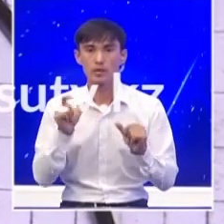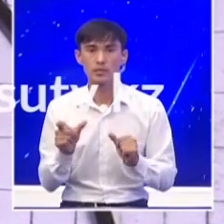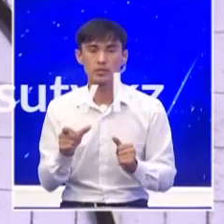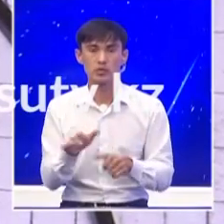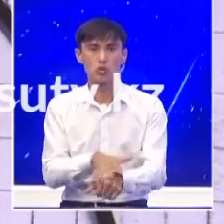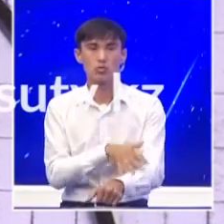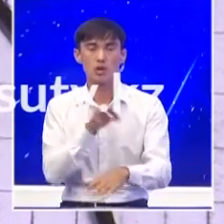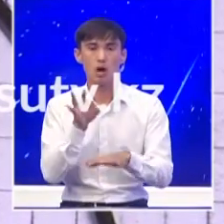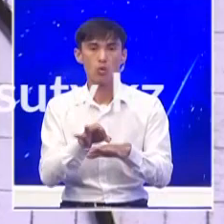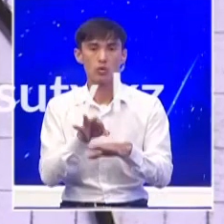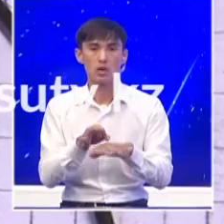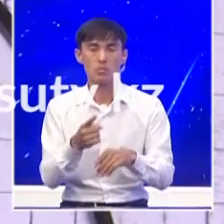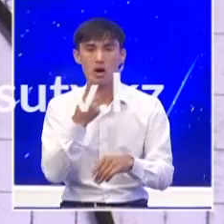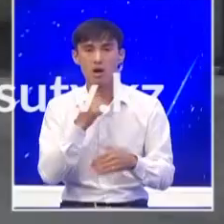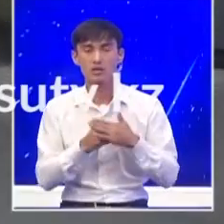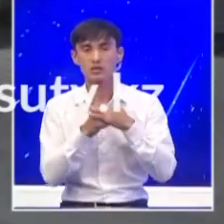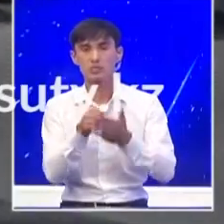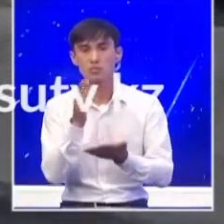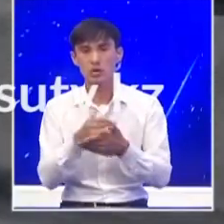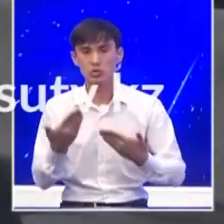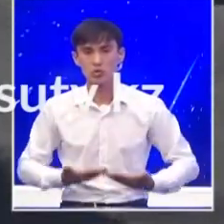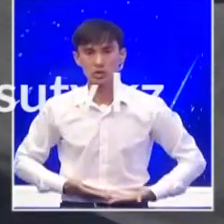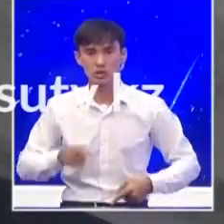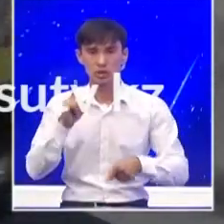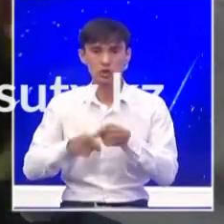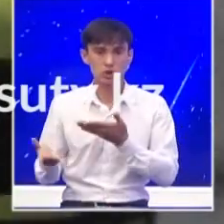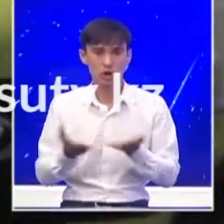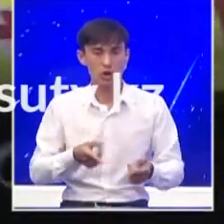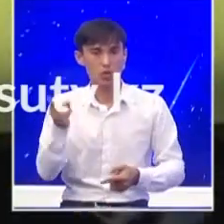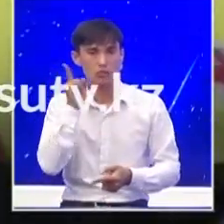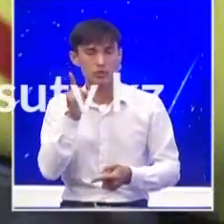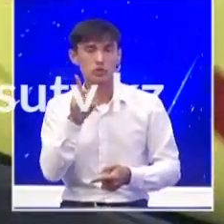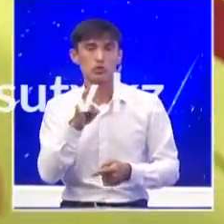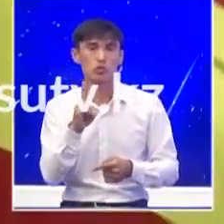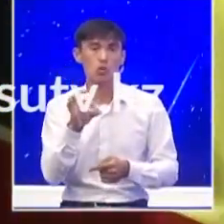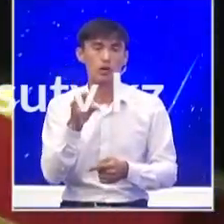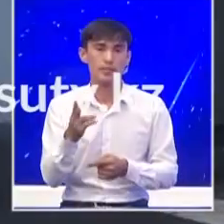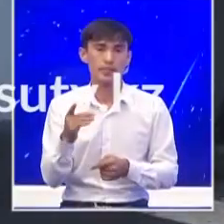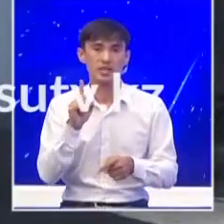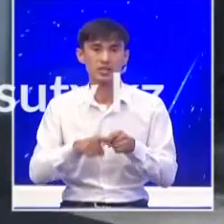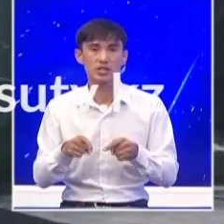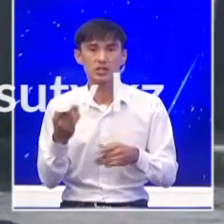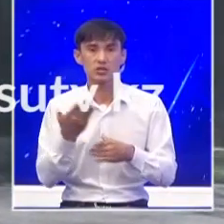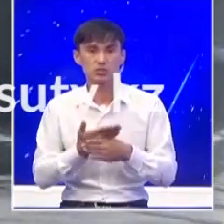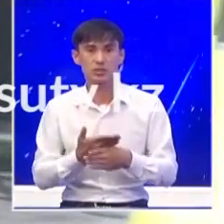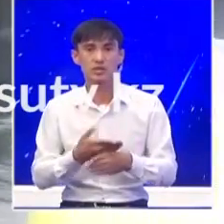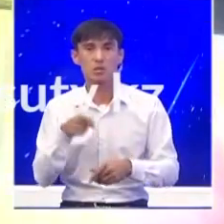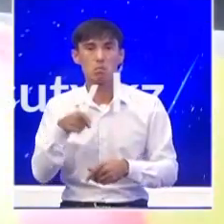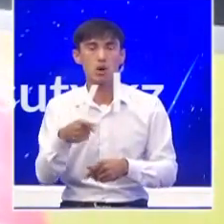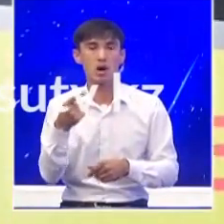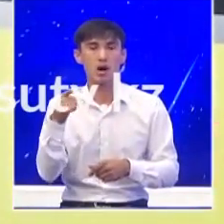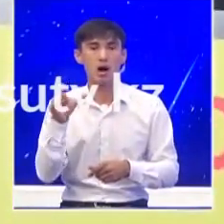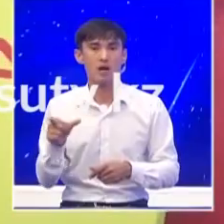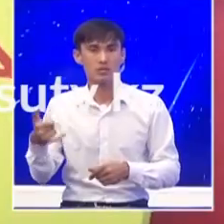созылмалы аурулары мен қан қысымы бар тұрғындардан шақыртулар жиі түсетін болыпты. Мәселен, жедел жәрдем қызметіне тәулігіне 1000-нан астам адам